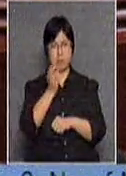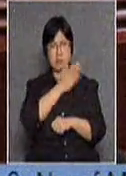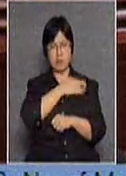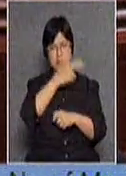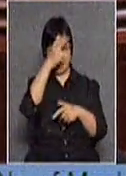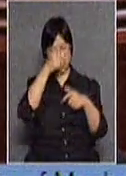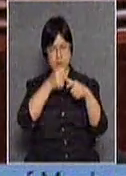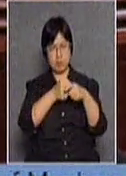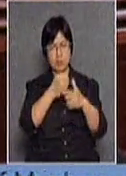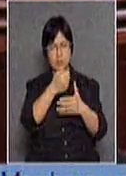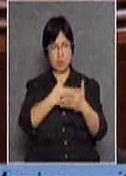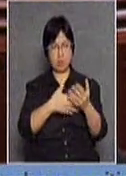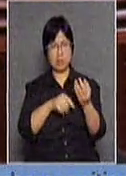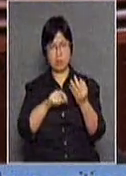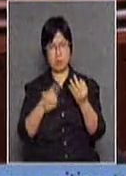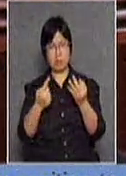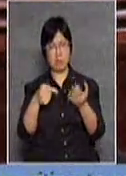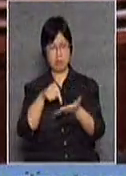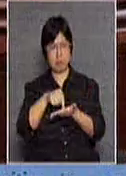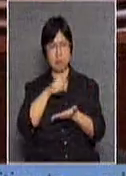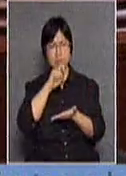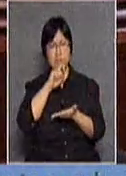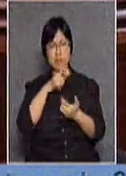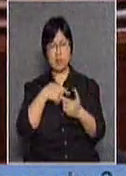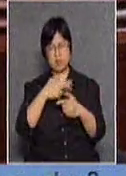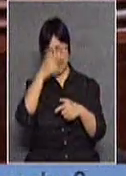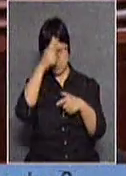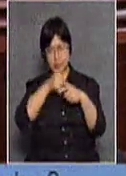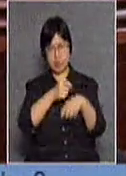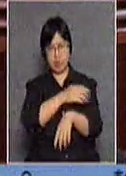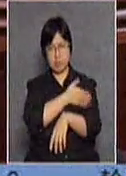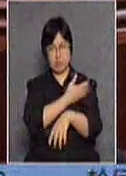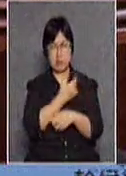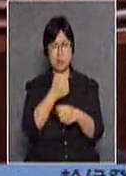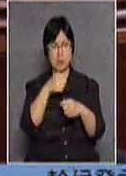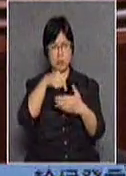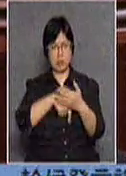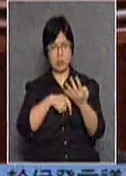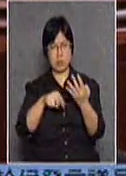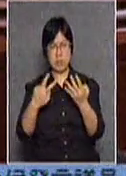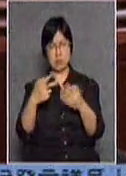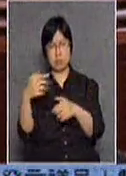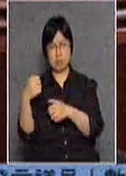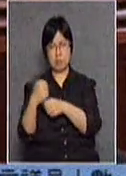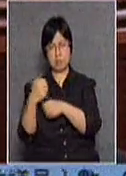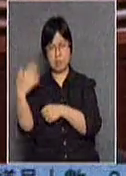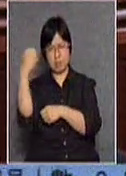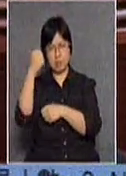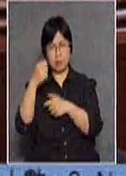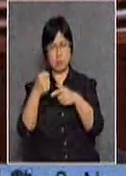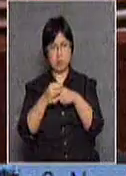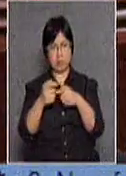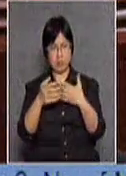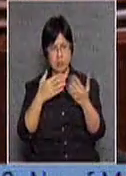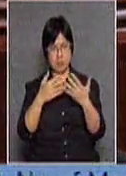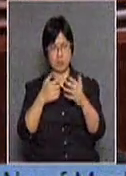守則 3.1 是有提出來的，又或者是公務員守則的 4.2 是需要作為處長和公務人員要維護那個